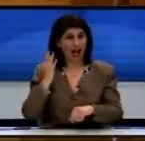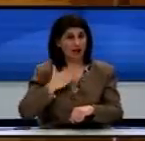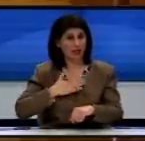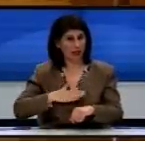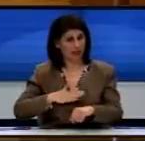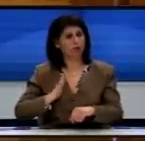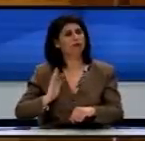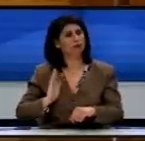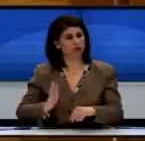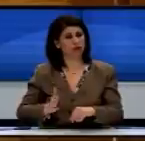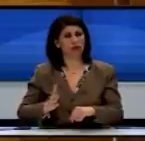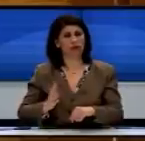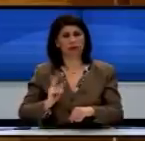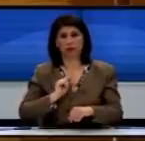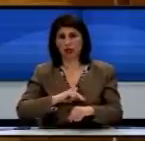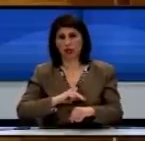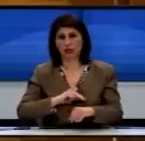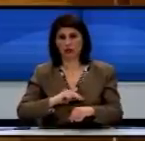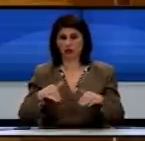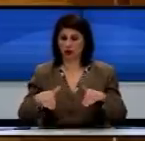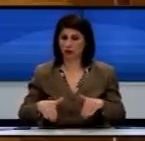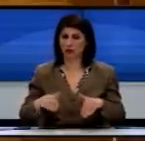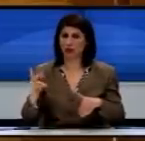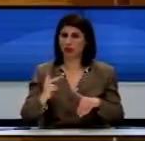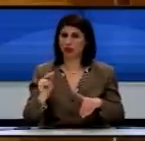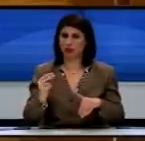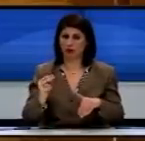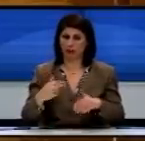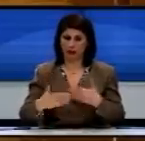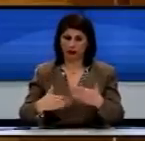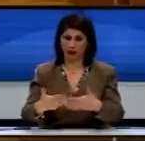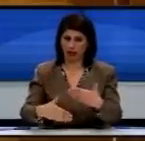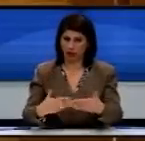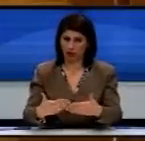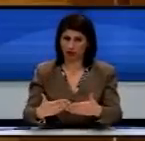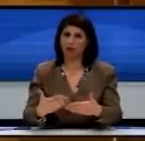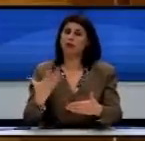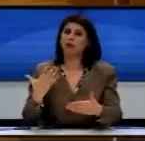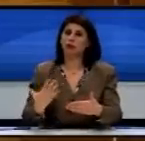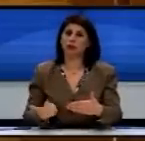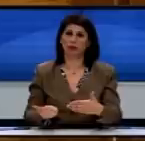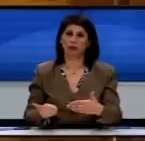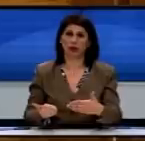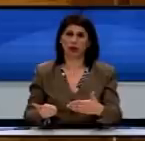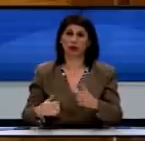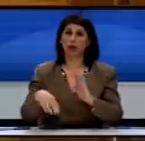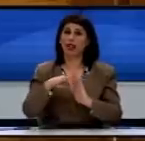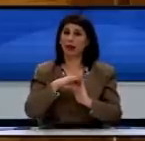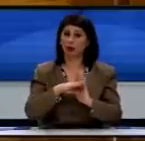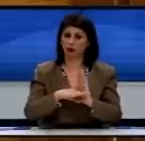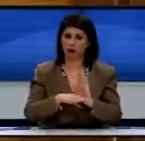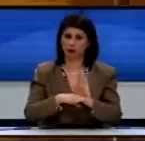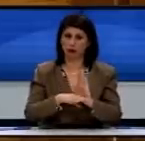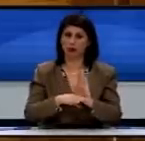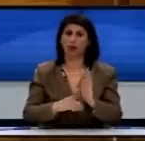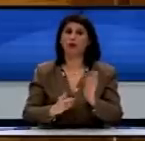θέλουμε όλοι να κερδίσουμε πίσω τον σεβασμό στις κοινοβουλευτικές διαδικασίες, υπάρχουν ορισμένοι κανόνες